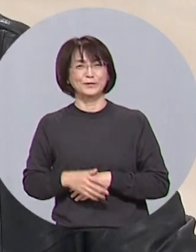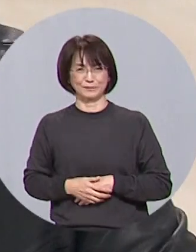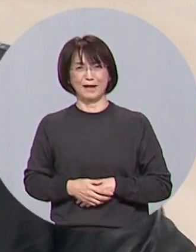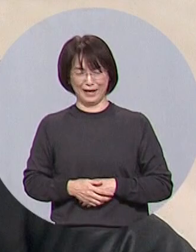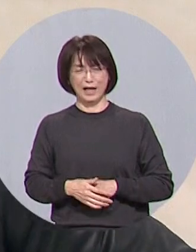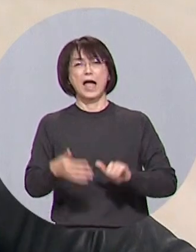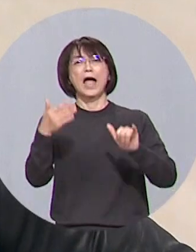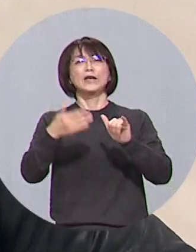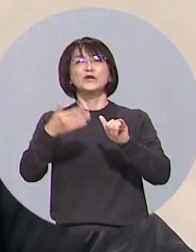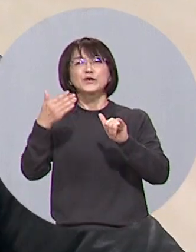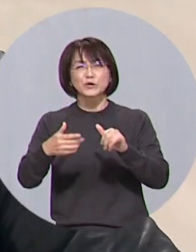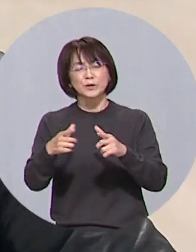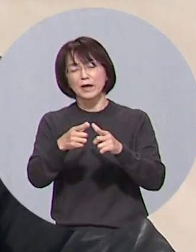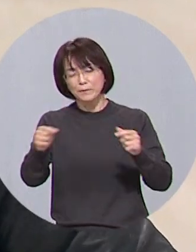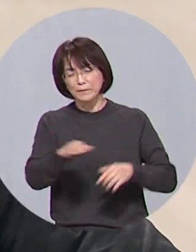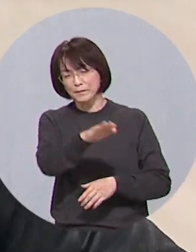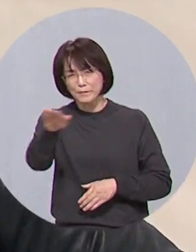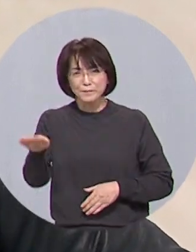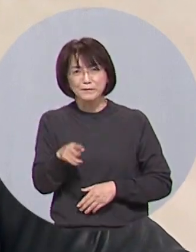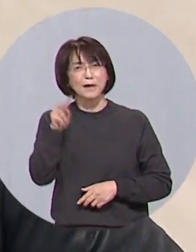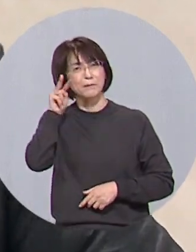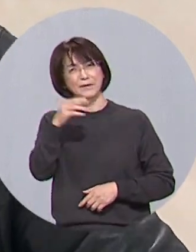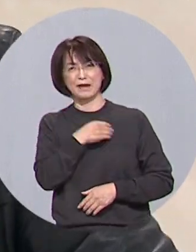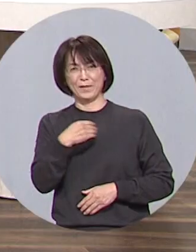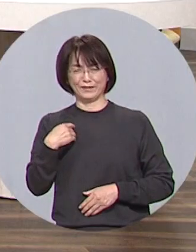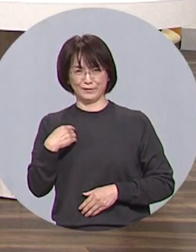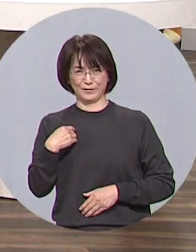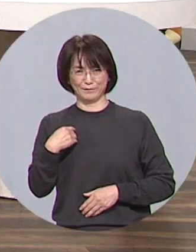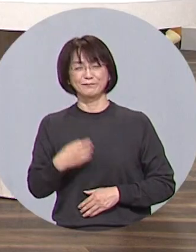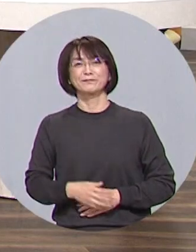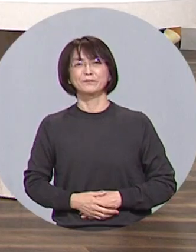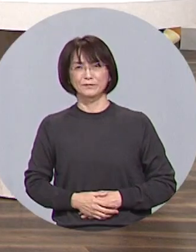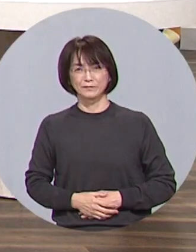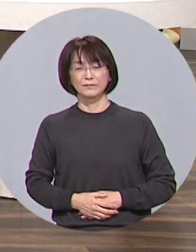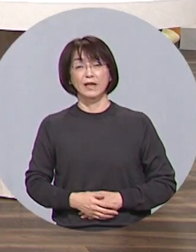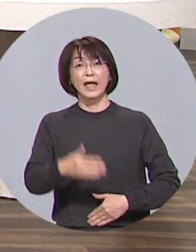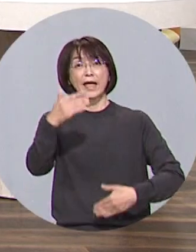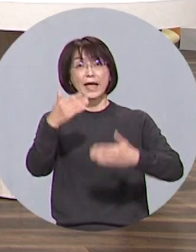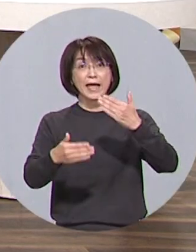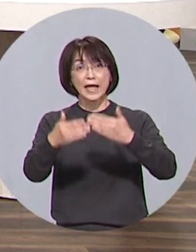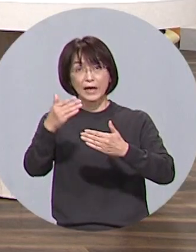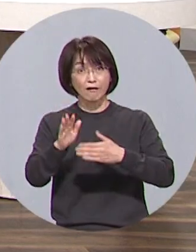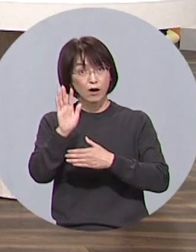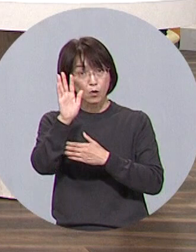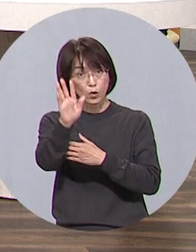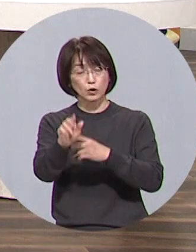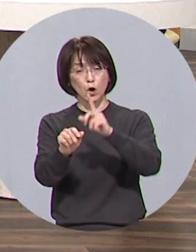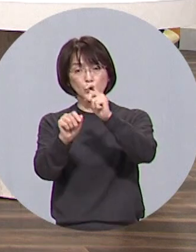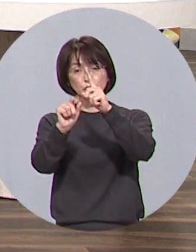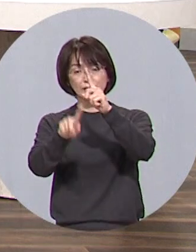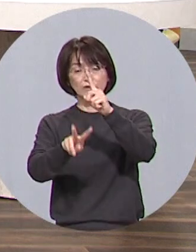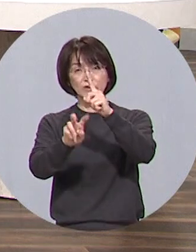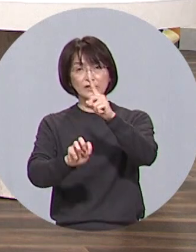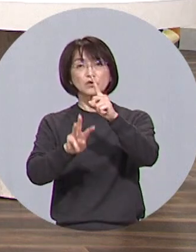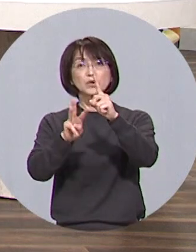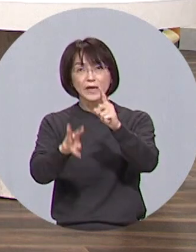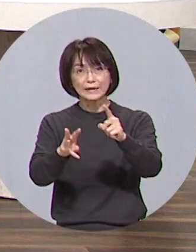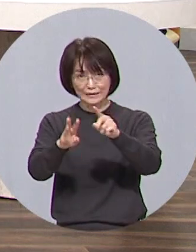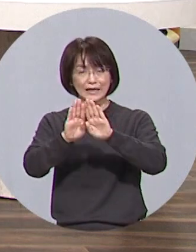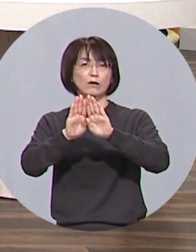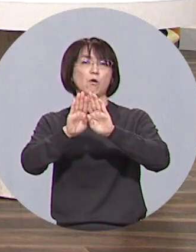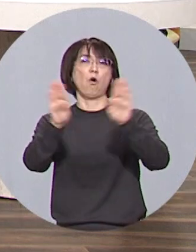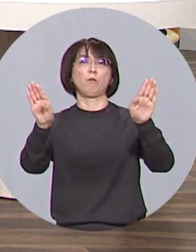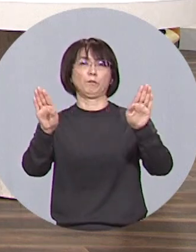ますので、 YouTube でも、はい、ぜひお願いします。はい、 さあ映画は、ね、11月23日公開ということで、うん、皆さんもぜひご